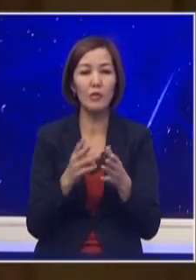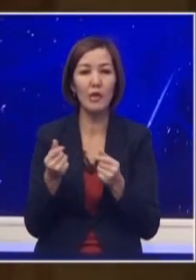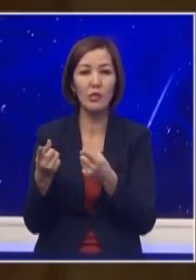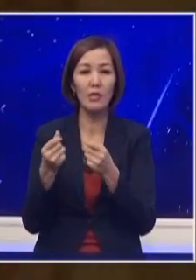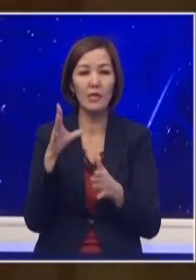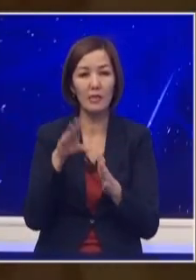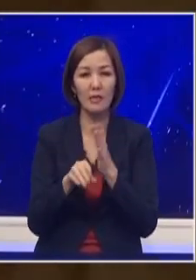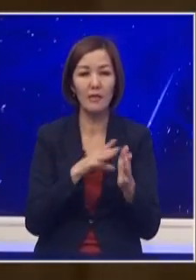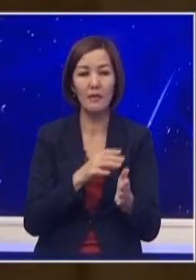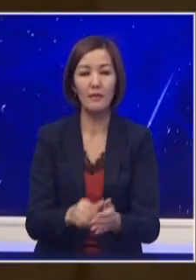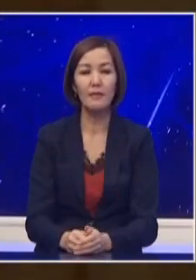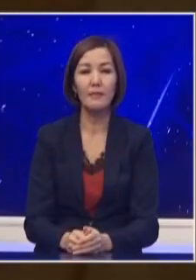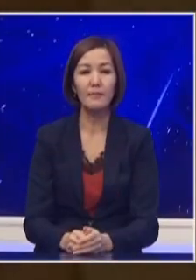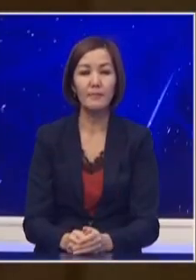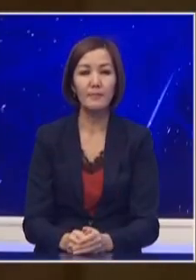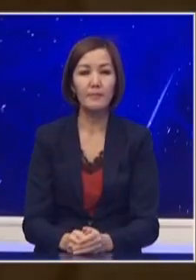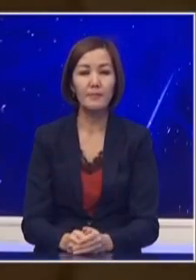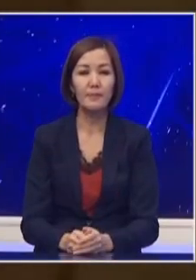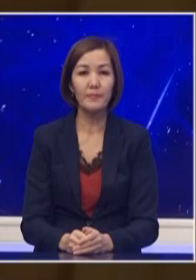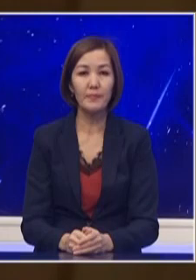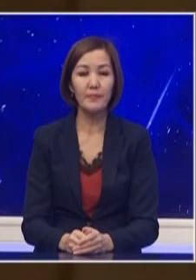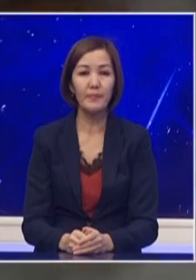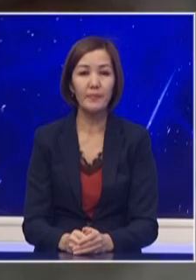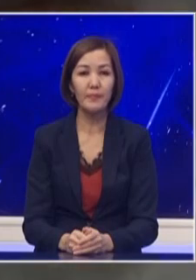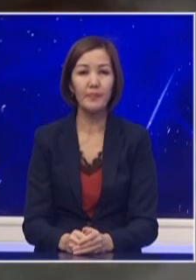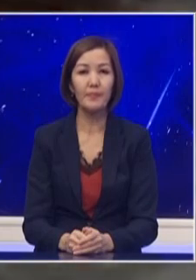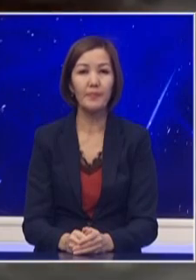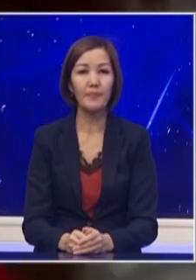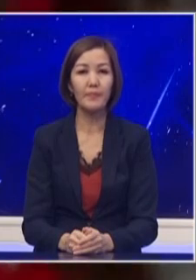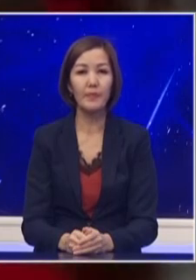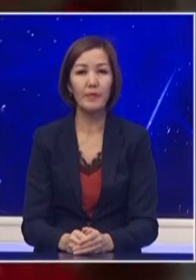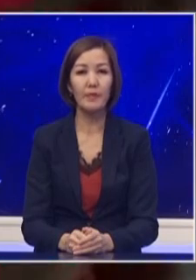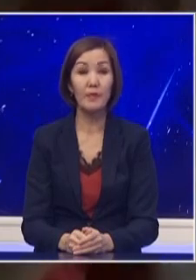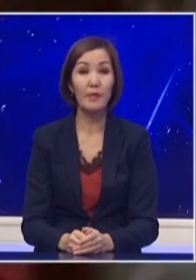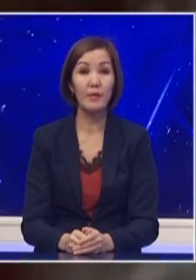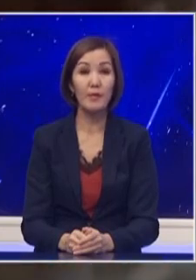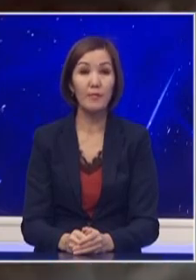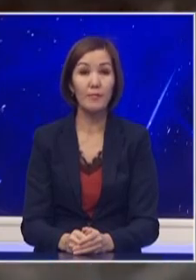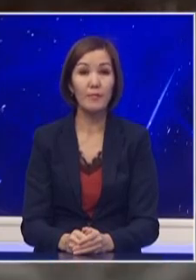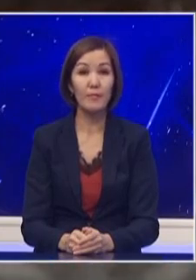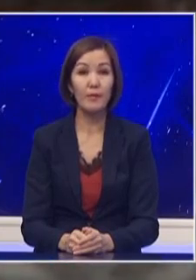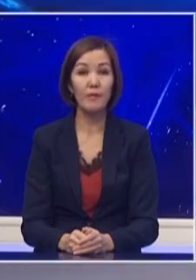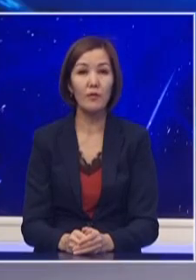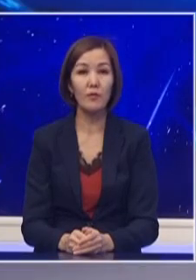инвестиция тартылған. Топтаманы ғаламтор ақпараттармен дайындаған Диана Тұрлыбек, Жетісу арнасы.